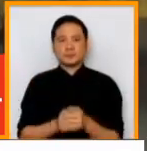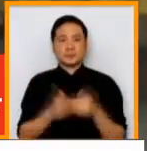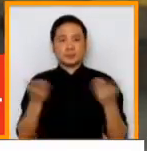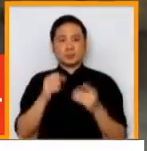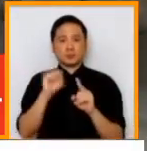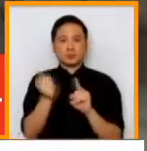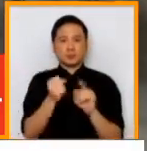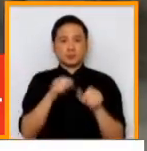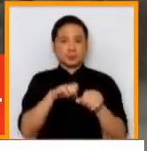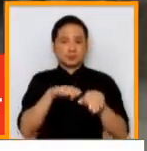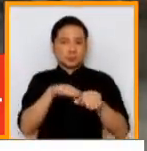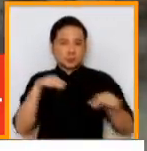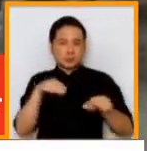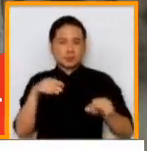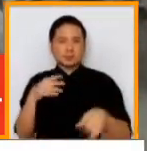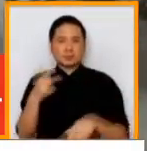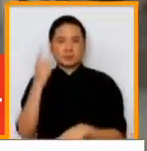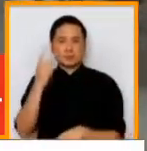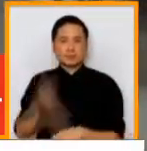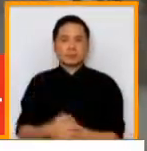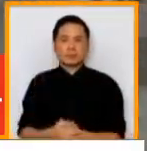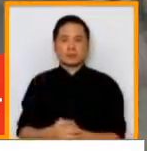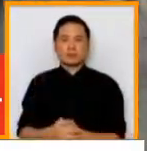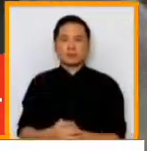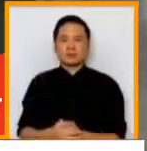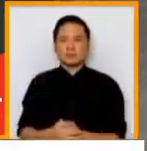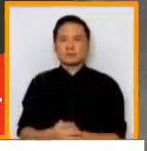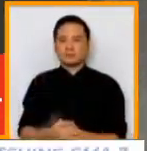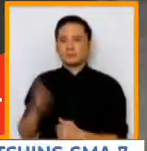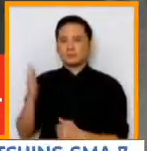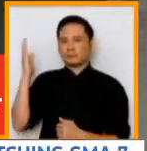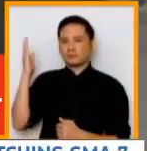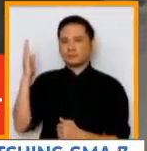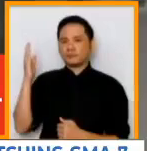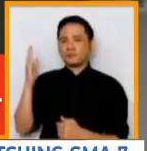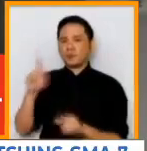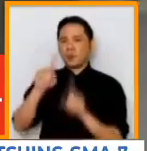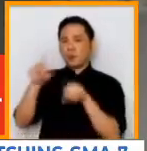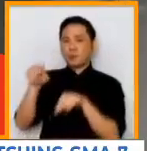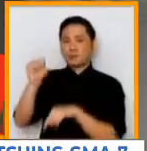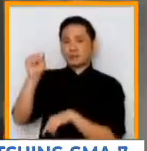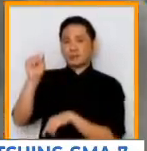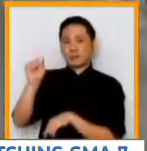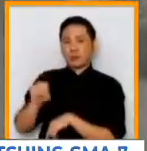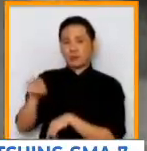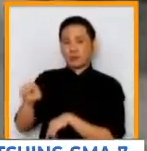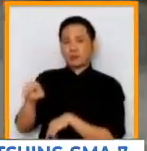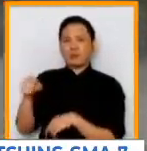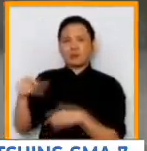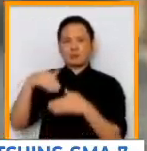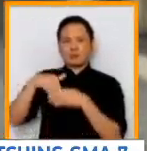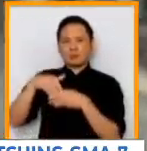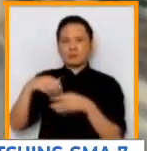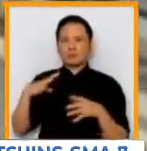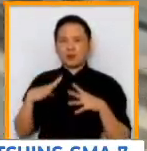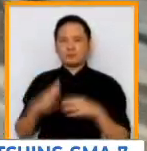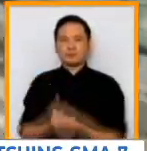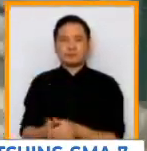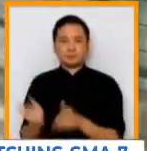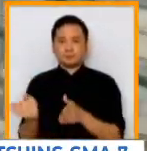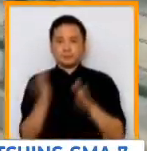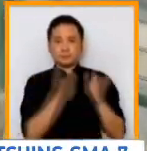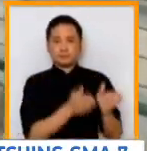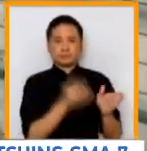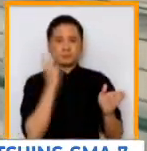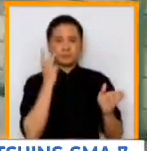sa aking kanan. Ito yung southbound. Maluwag sa mga oras na ito, pero itong aking nasa kaliwa, yung